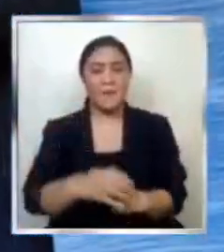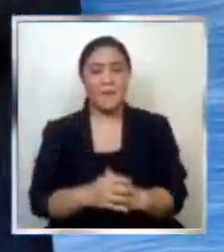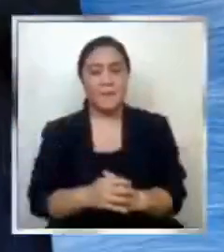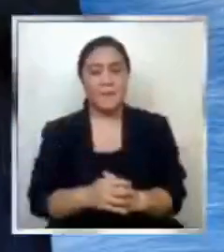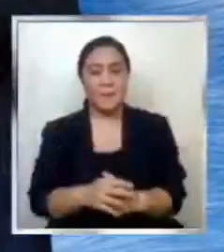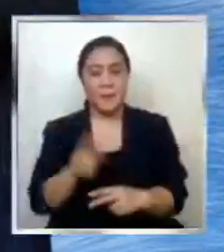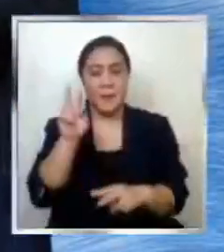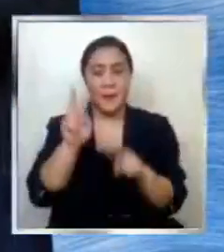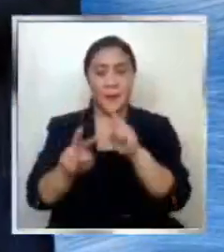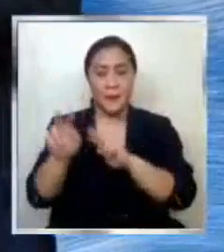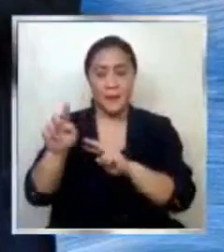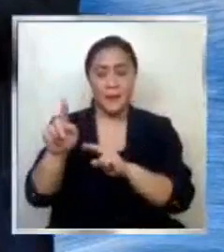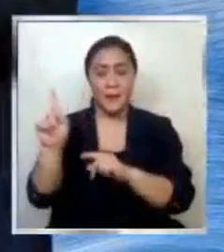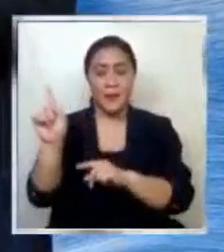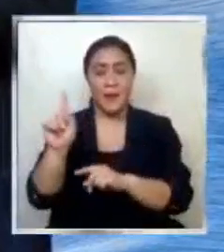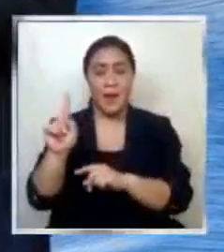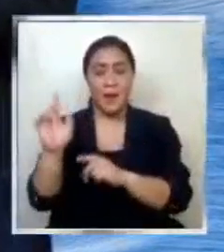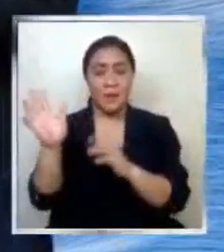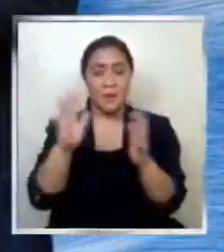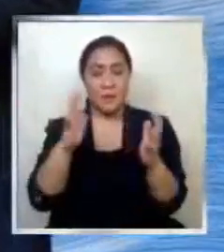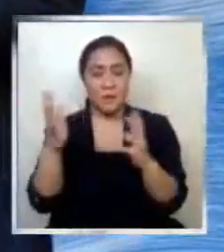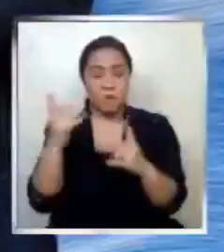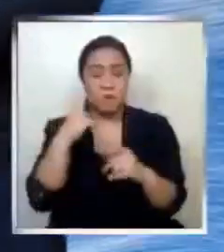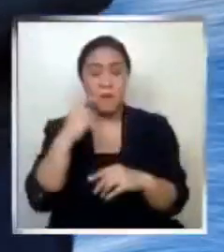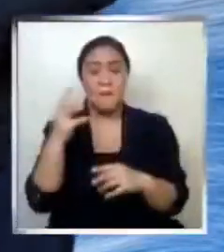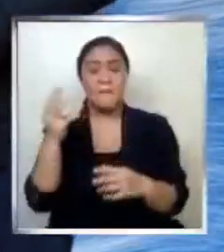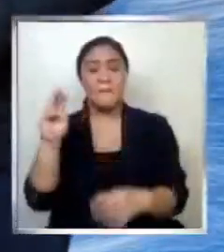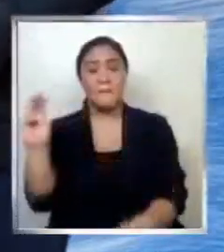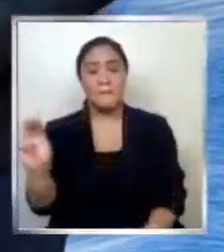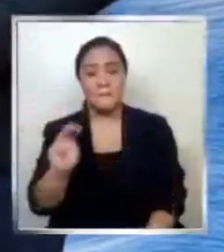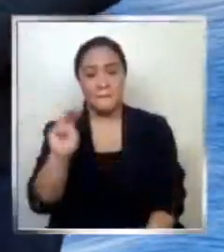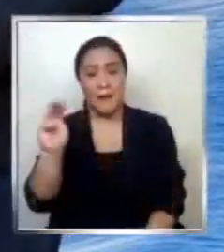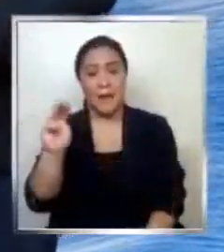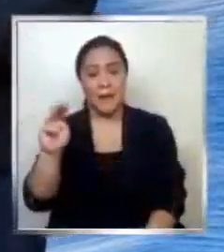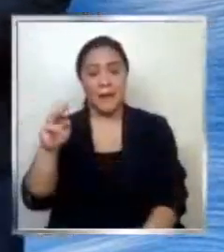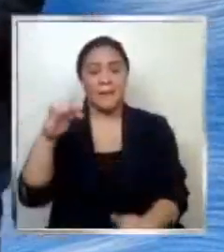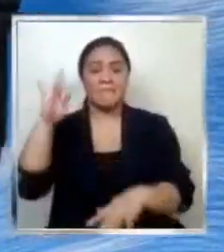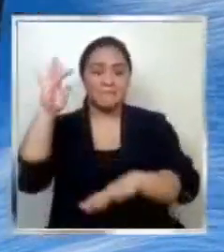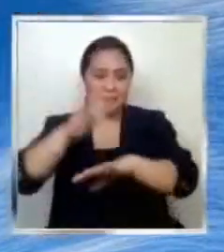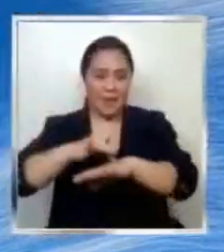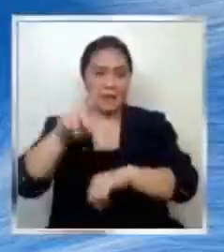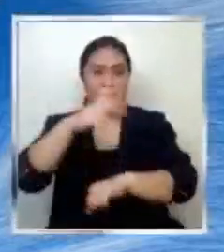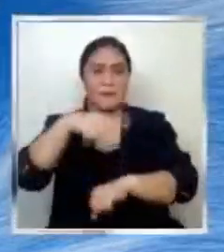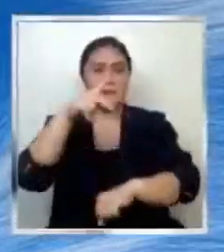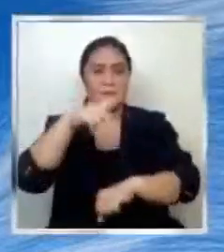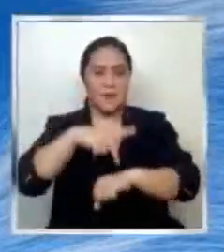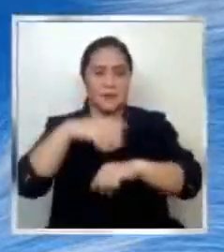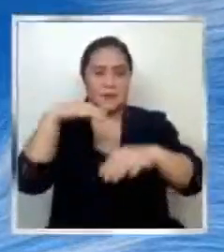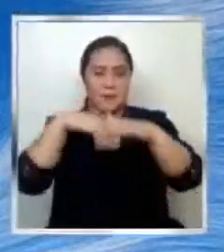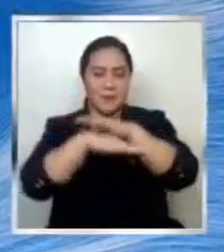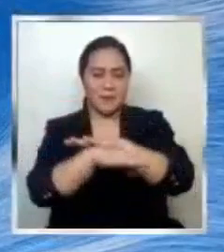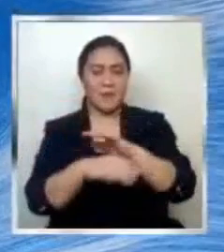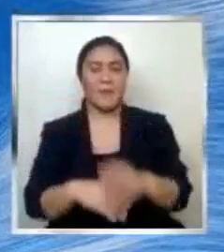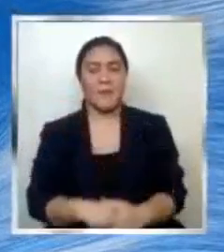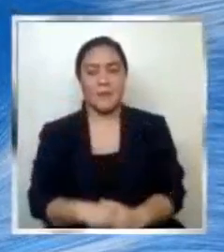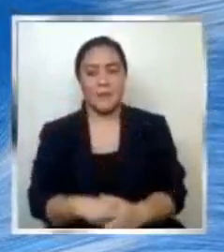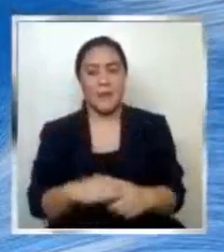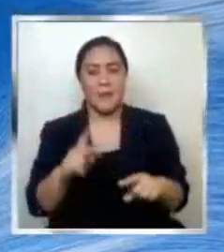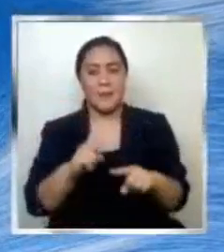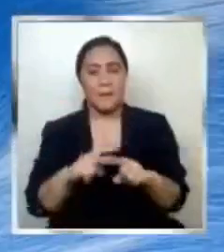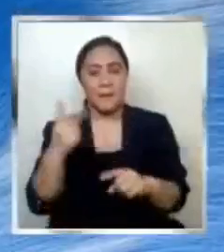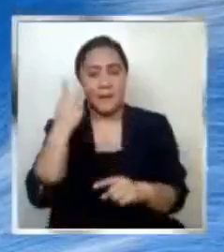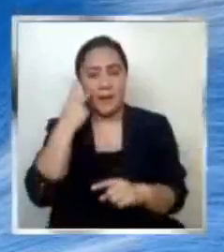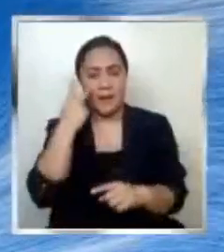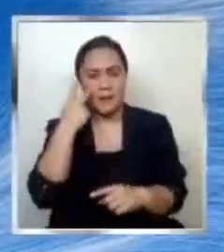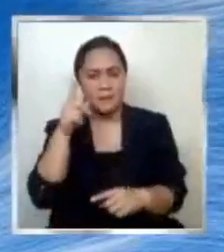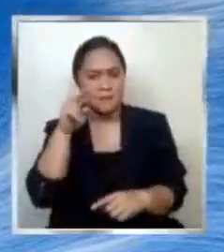wind, sa Lunes po yan papasok ng ating area of responsibility. Pero makikita nyo, may isang sirkulasyon dito. Ito